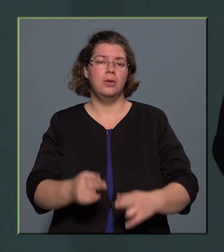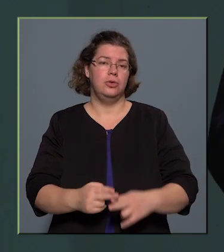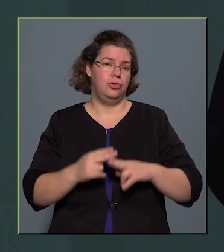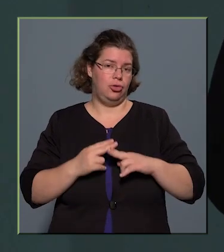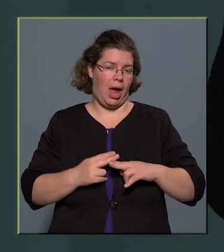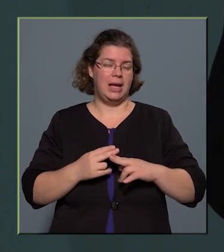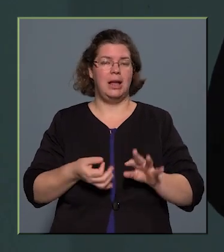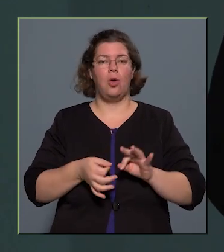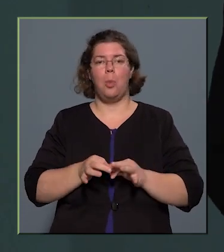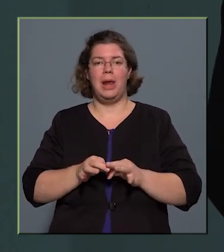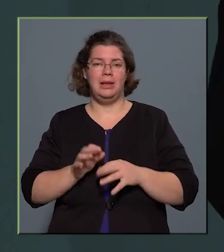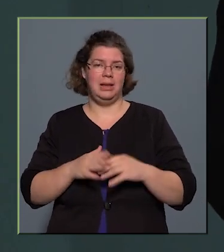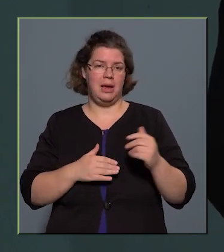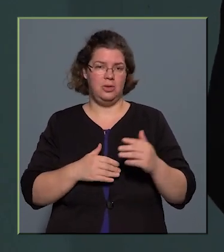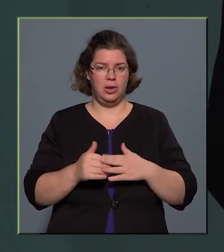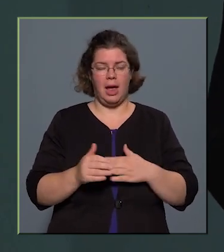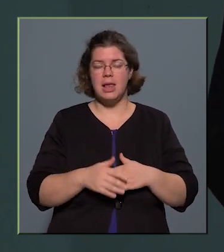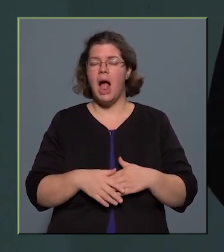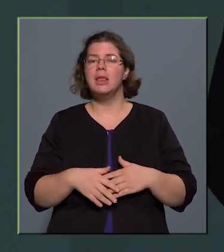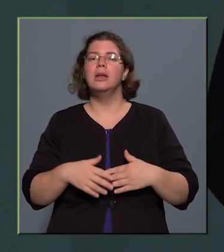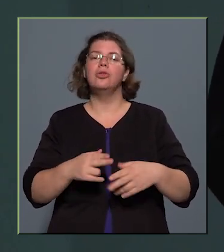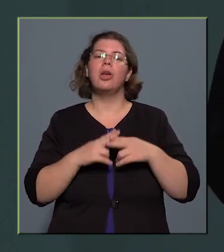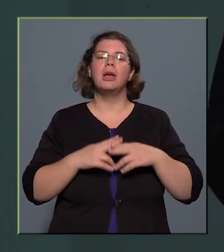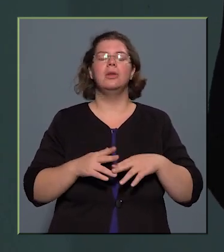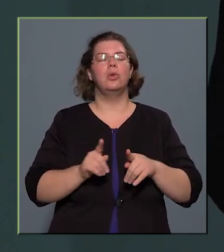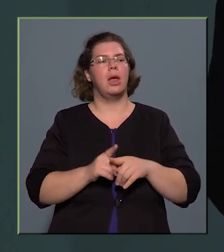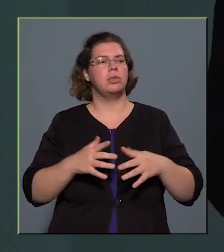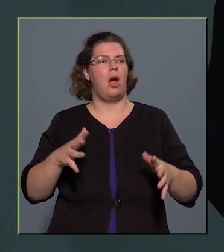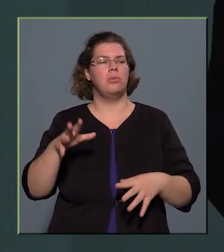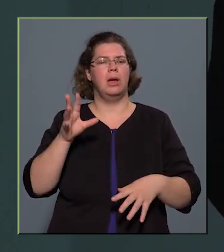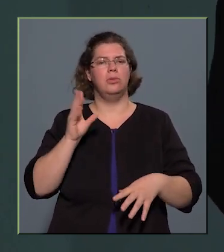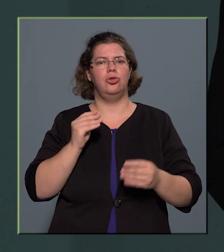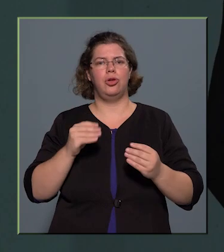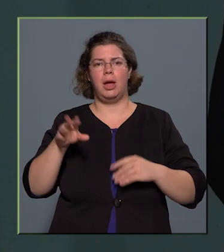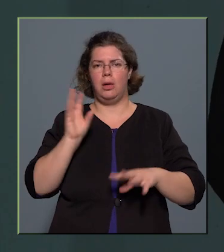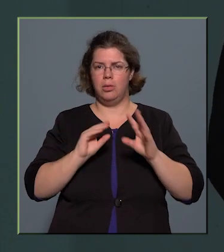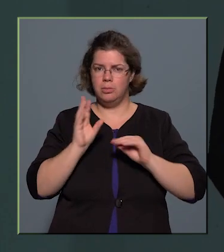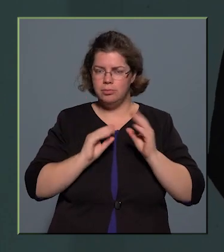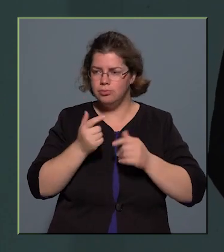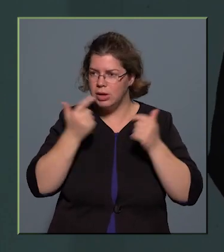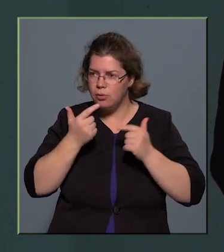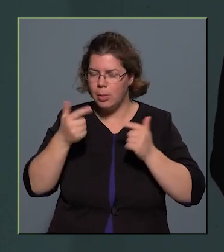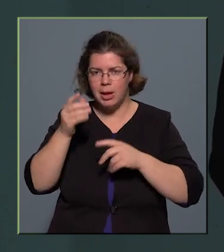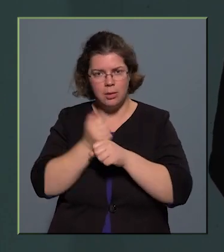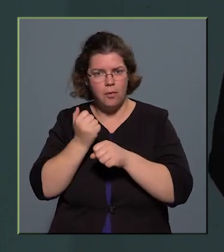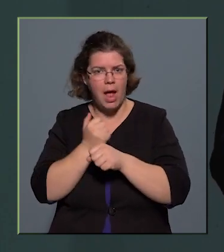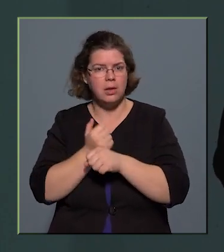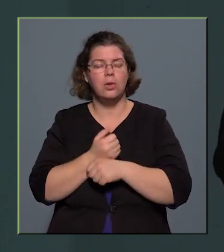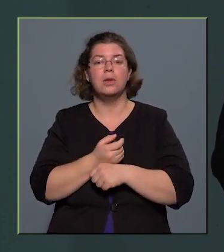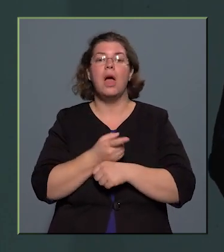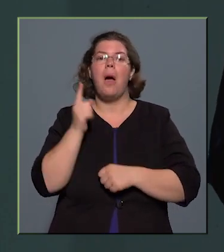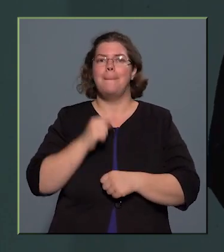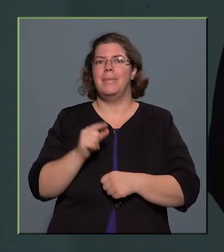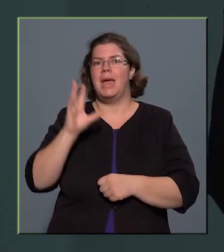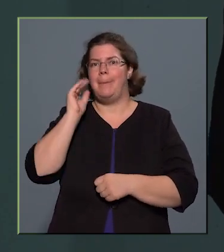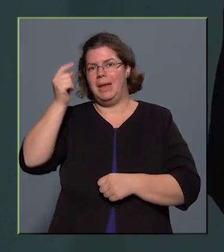a komplexitást kezelni, segít olyan nagy mennyiségű múltbeli információt feldolgozni, ami egyébként emberi